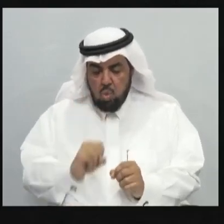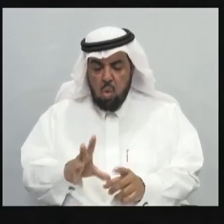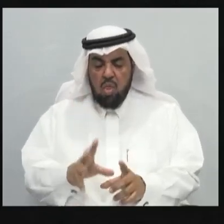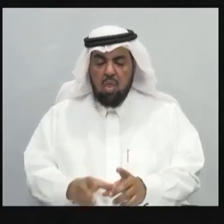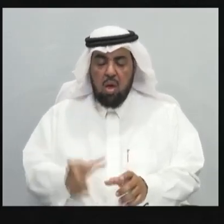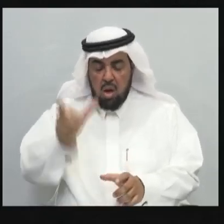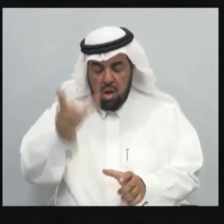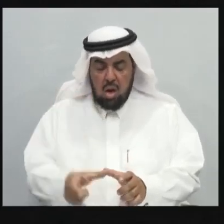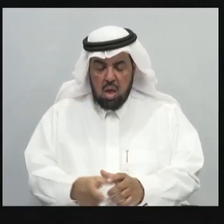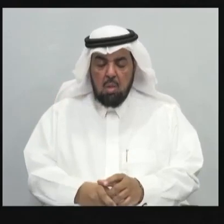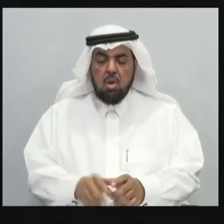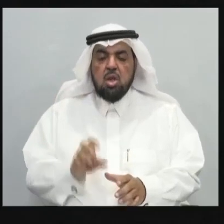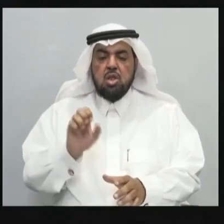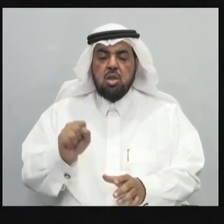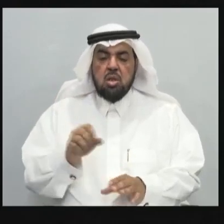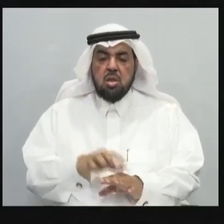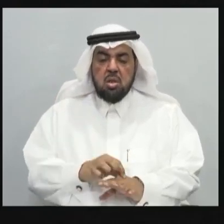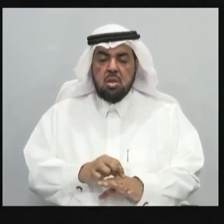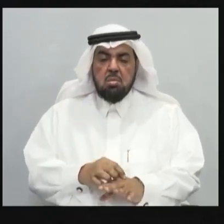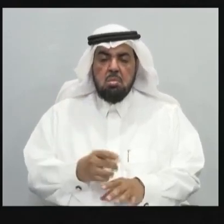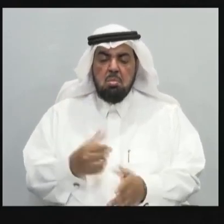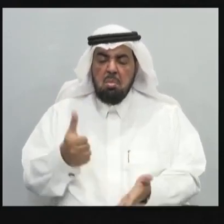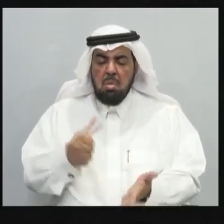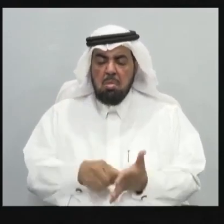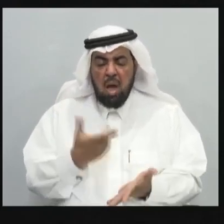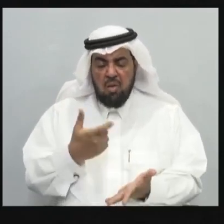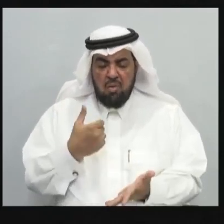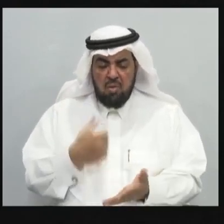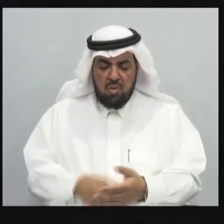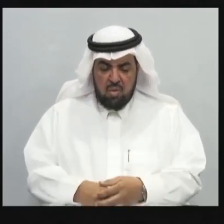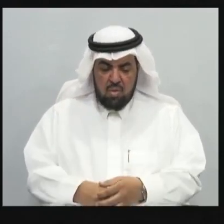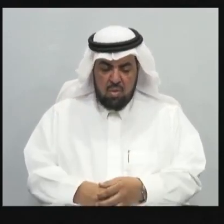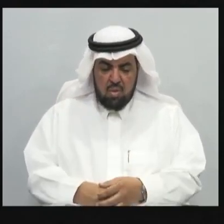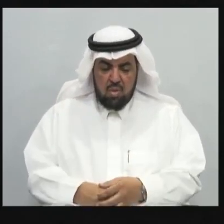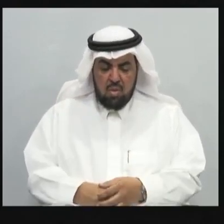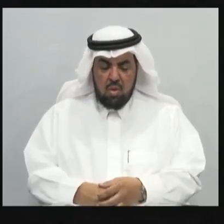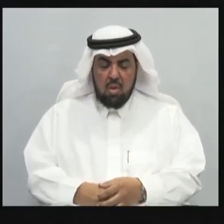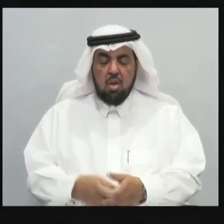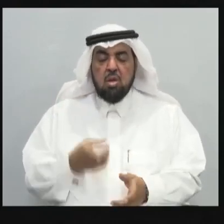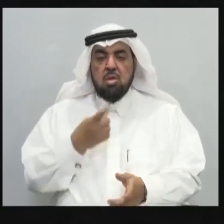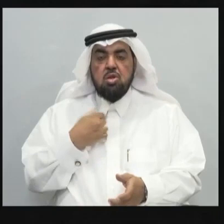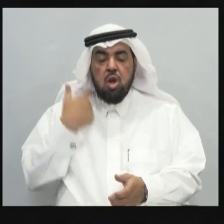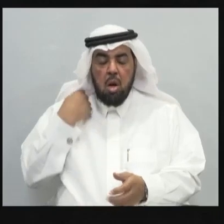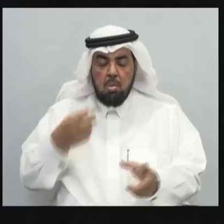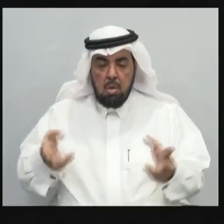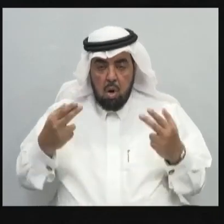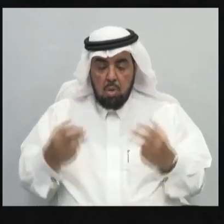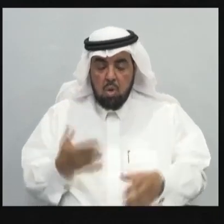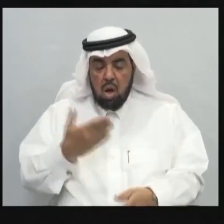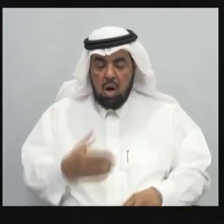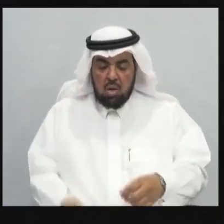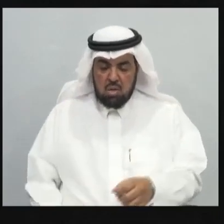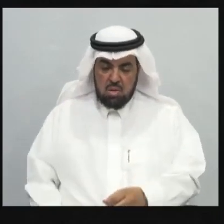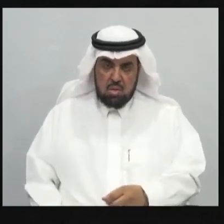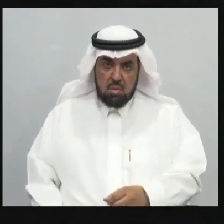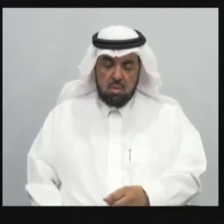المصطلحات هذه للشخص الذي لا ينتمي لهذا التخصص اراد يريد المعلومات ويريد ان يقرا هذه المعلومات